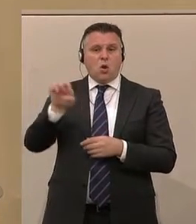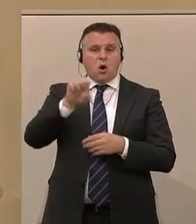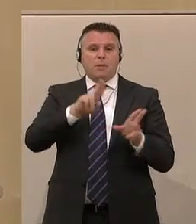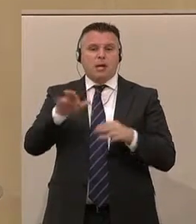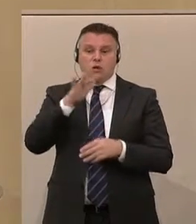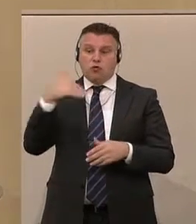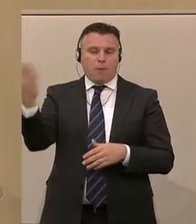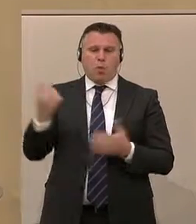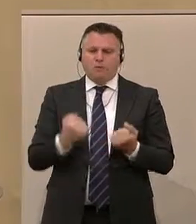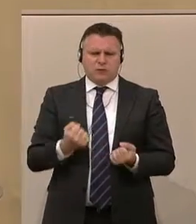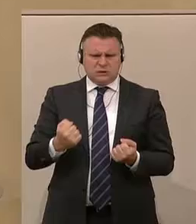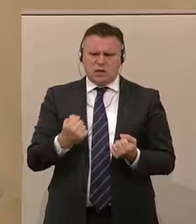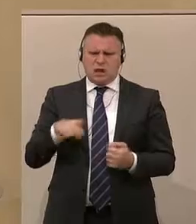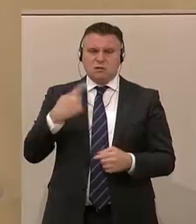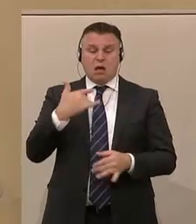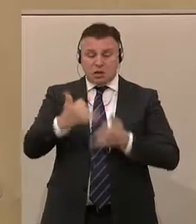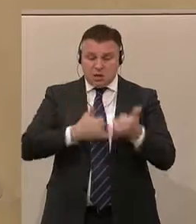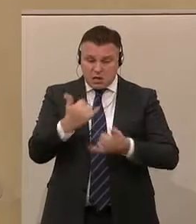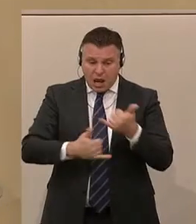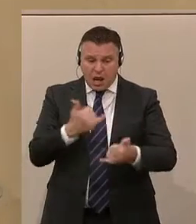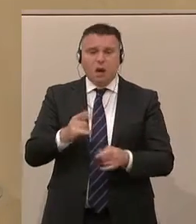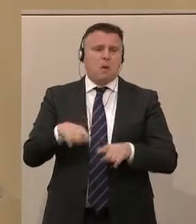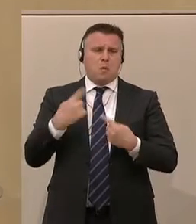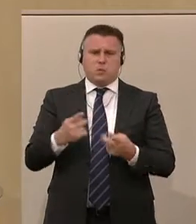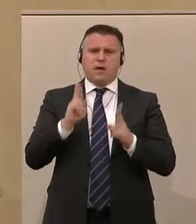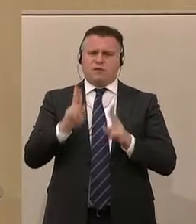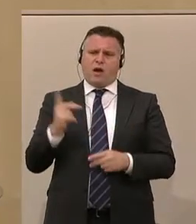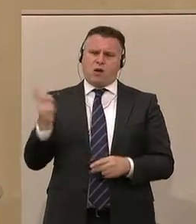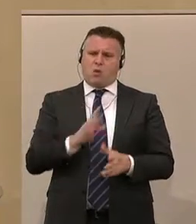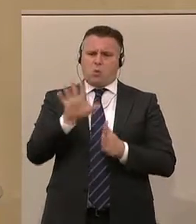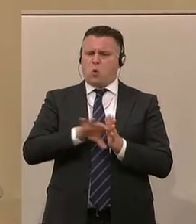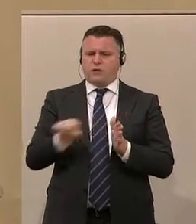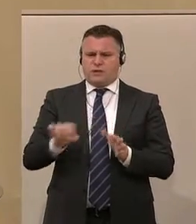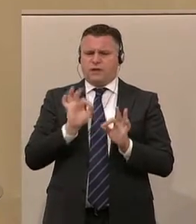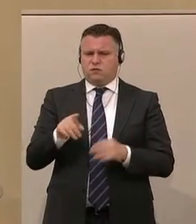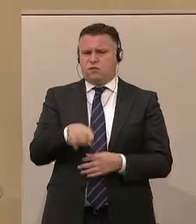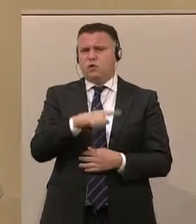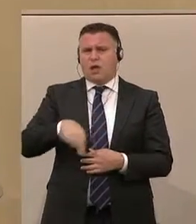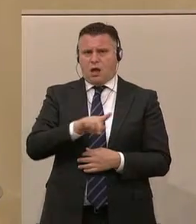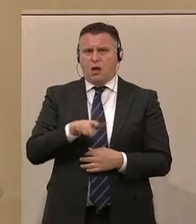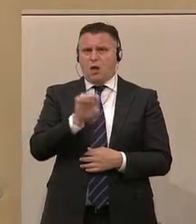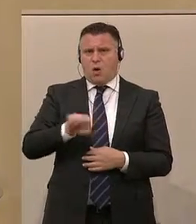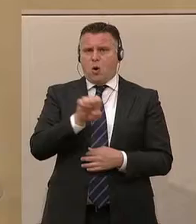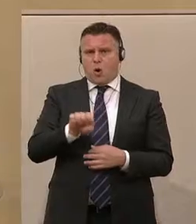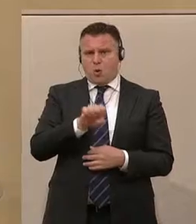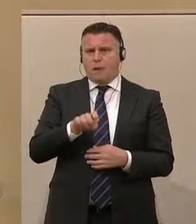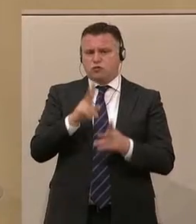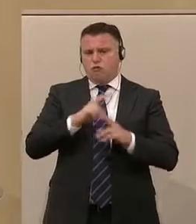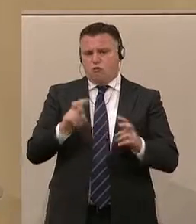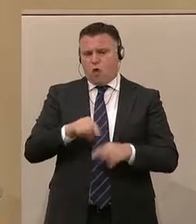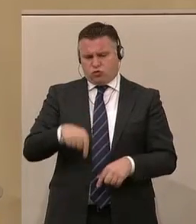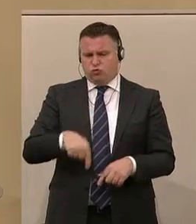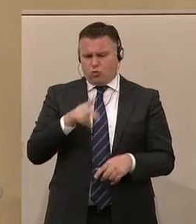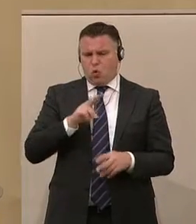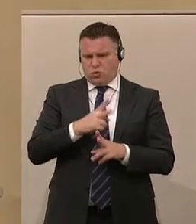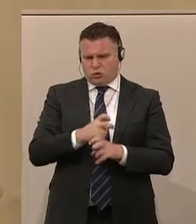Jahre dauern und dann hätte das verheerende Konsequenzen für die österreichische Forschungscommunity. Das ist der Punkt, warum wir